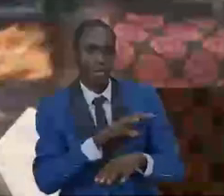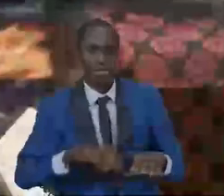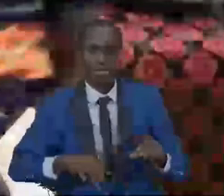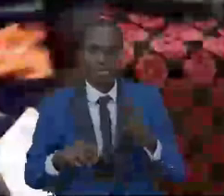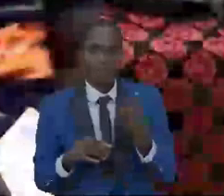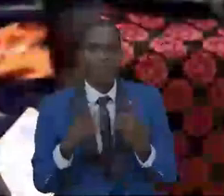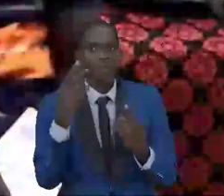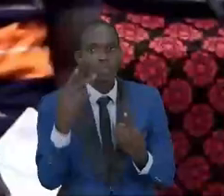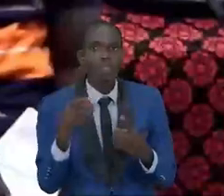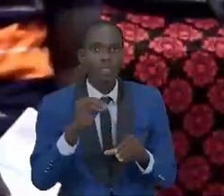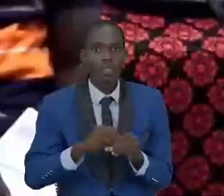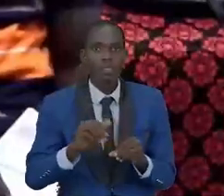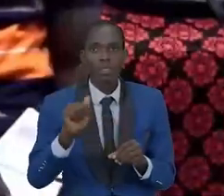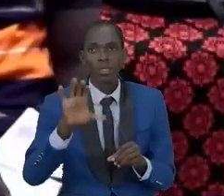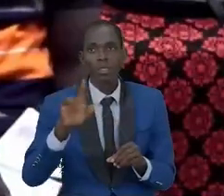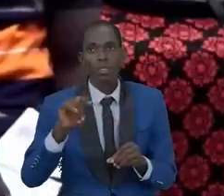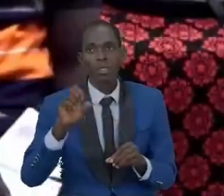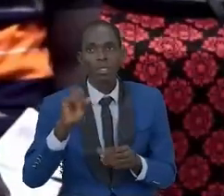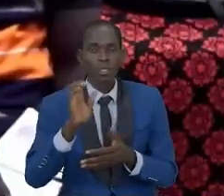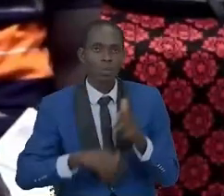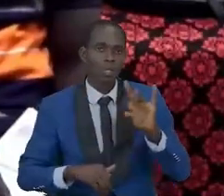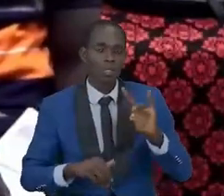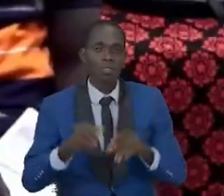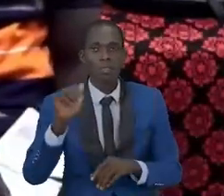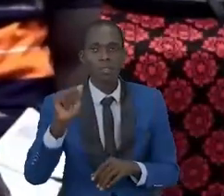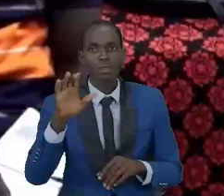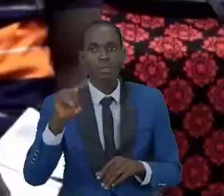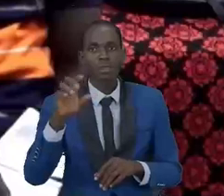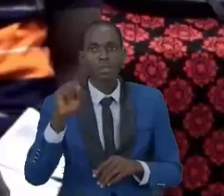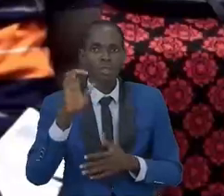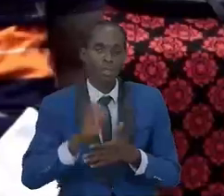et Christelle voyons Arte chapitre